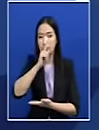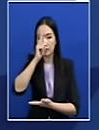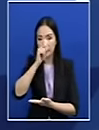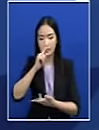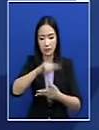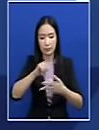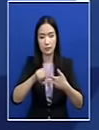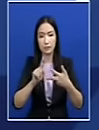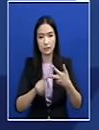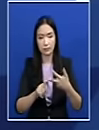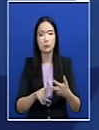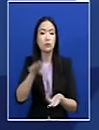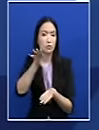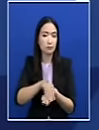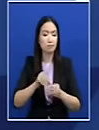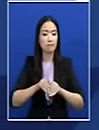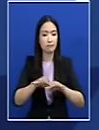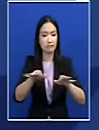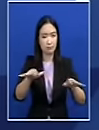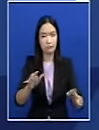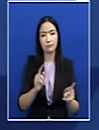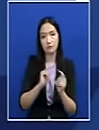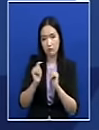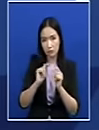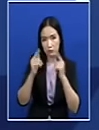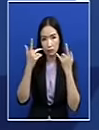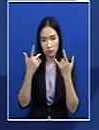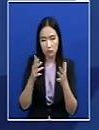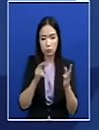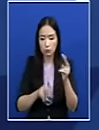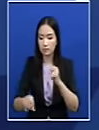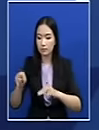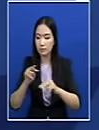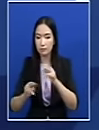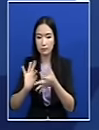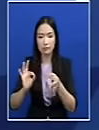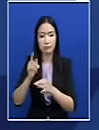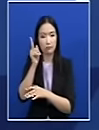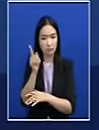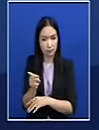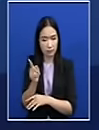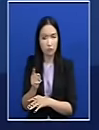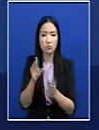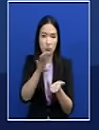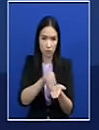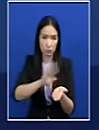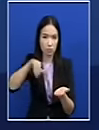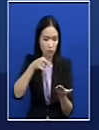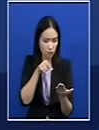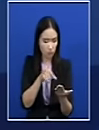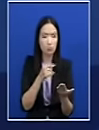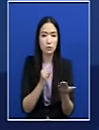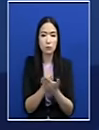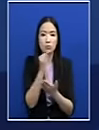ในเครือข่ายนี้แล้วก็ตีแผ่ข้อมูลตรงนี้ออกมาเป้าหมายคือจะต้องไปตรวจสอบข้อเท็จจริงกับความถูกต้องของข้อมูลก่อนครับเพ